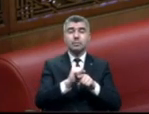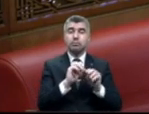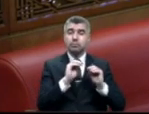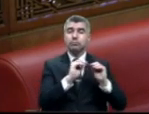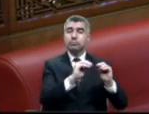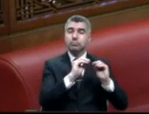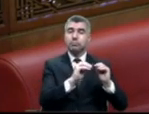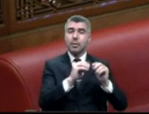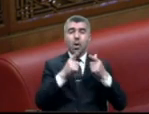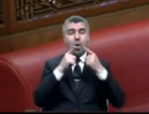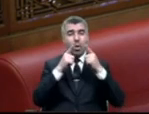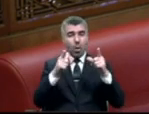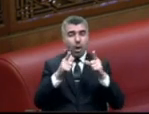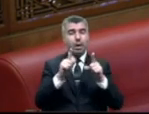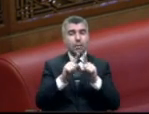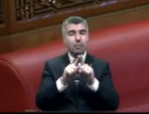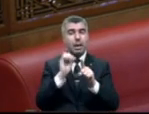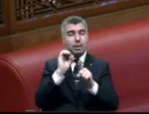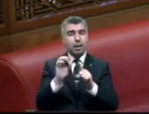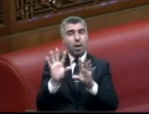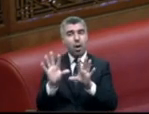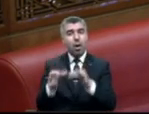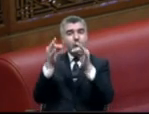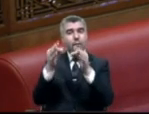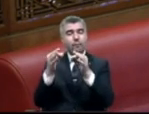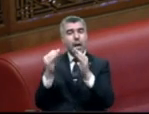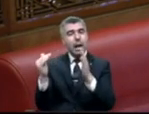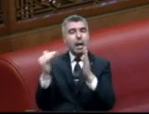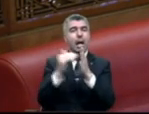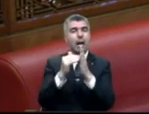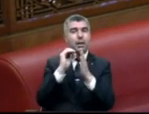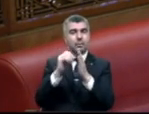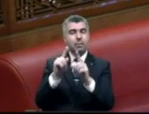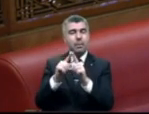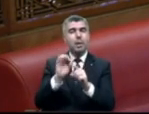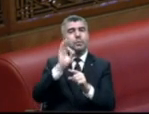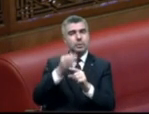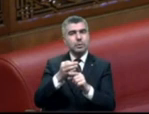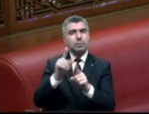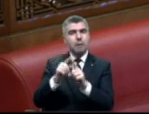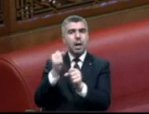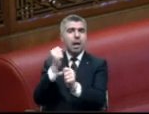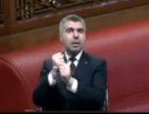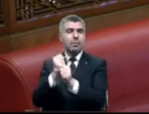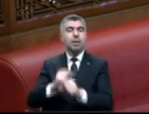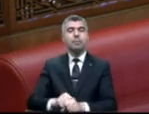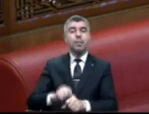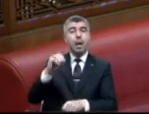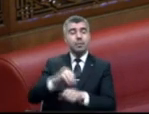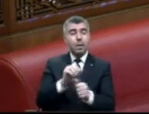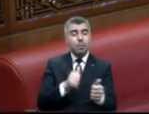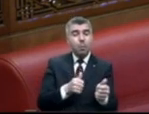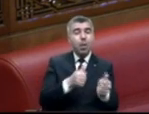المجال التقني واللغوي لفائدة المرشحين المنتقين نهائيا إذا ما رغب المشغل في ذلك، المواكبة